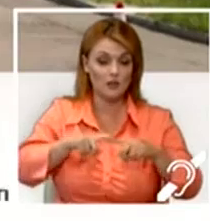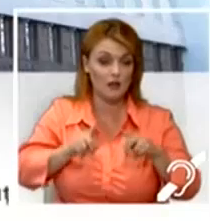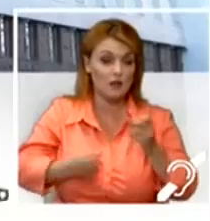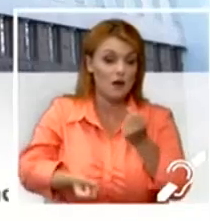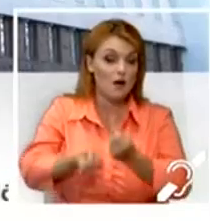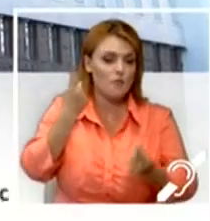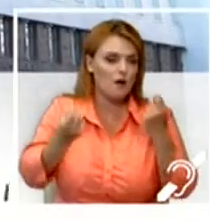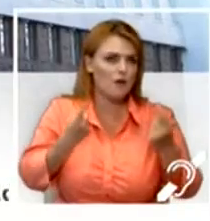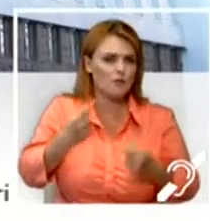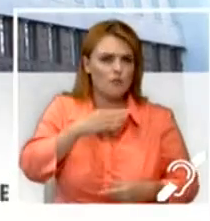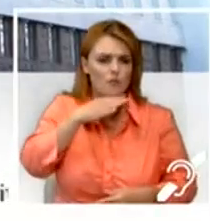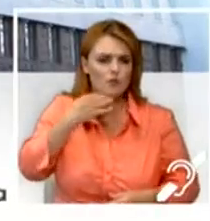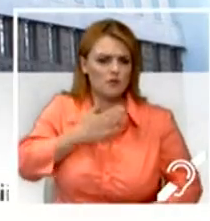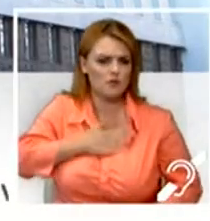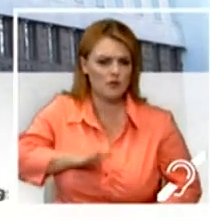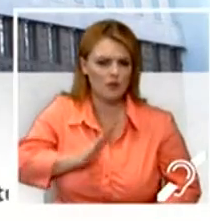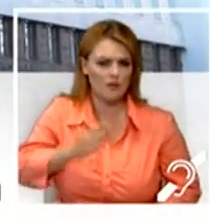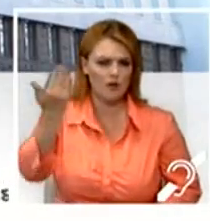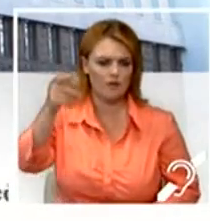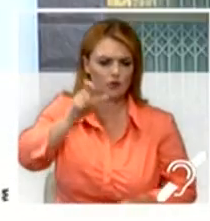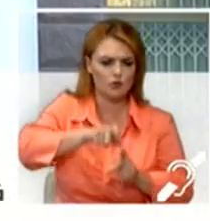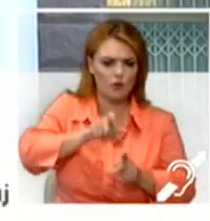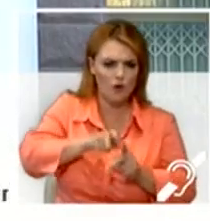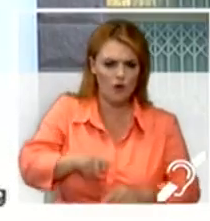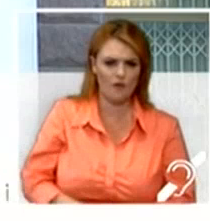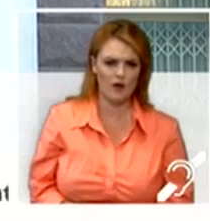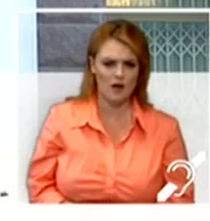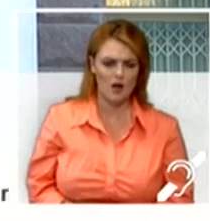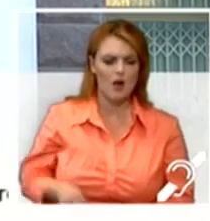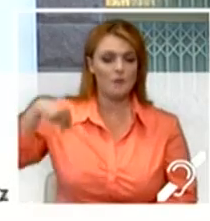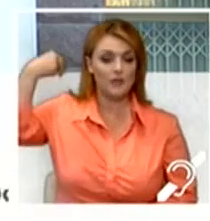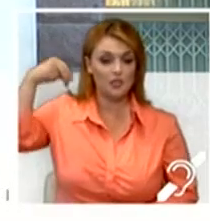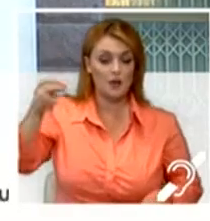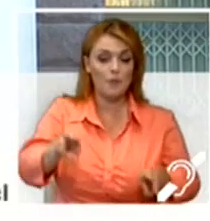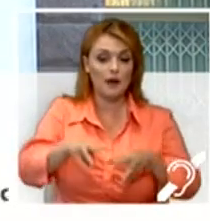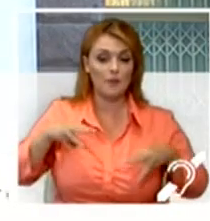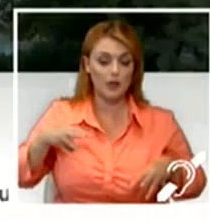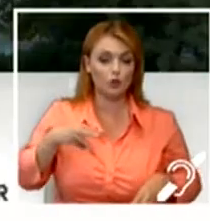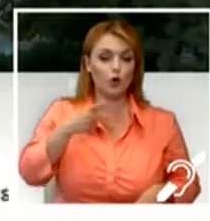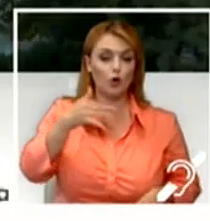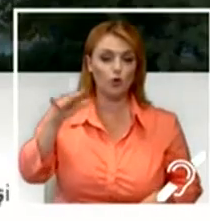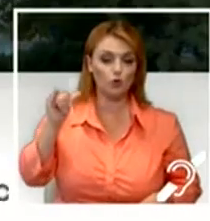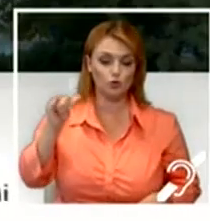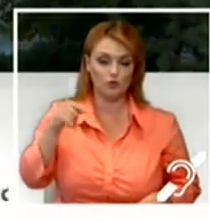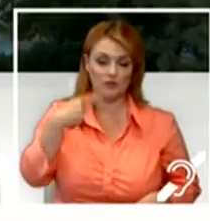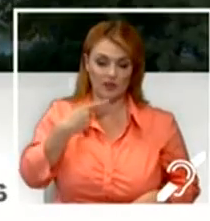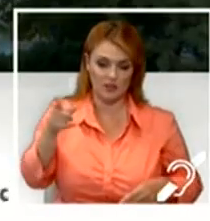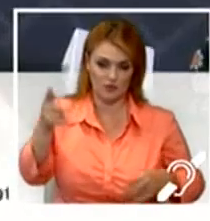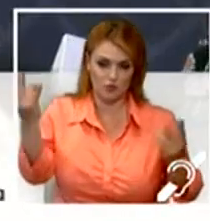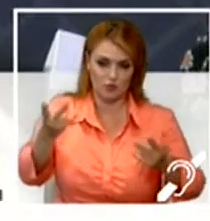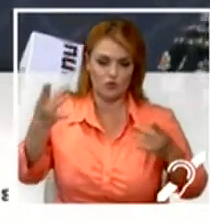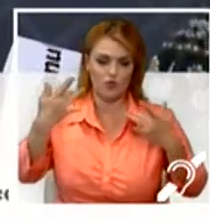critici. Președintele Parlamentului Igor Grosu susține că Tsviatkov trebuie să plece din funcția pe care o deține. Este un model